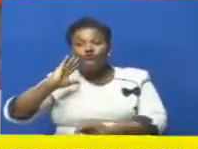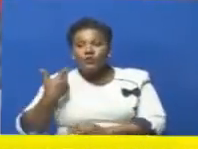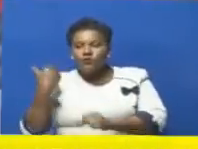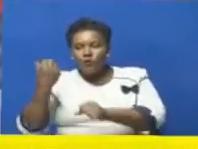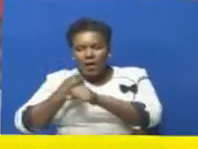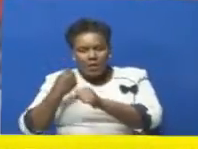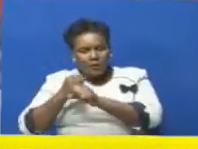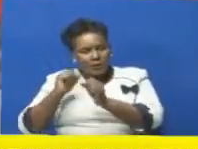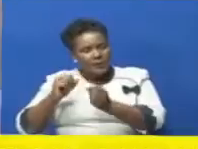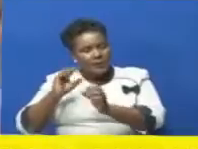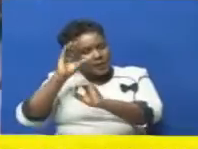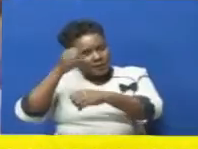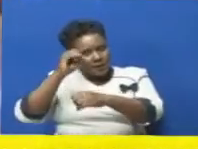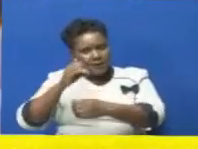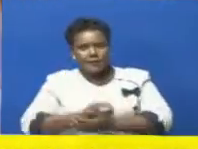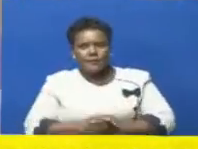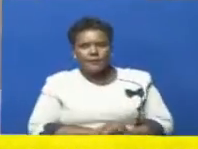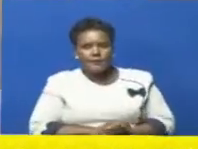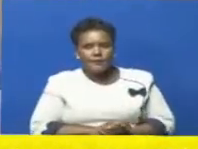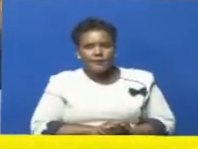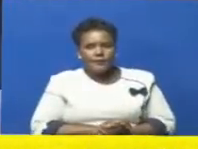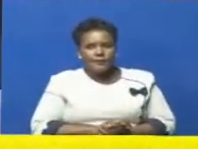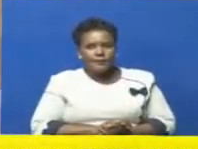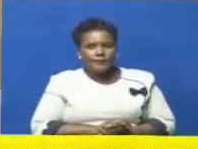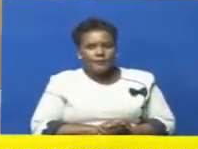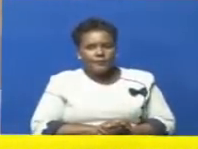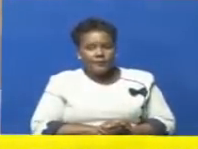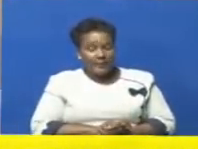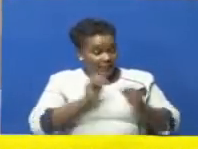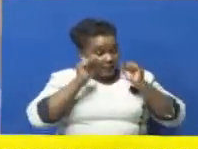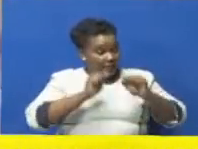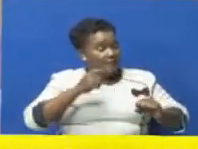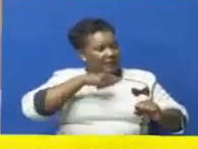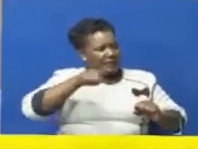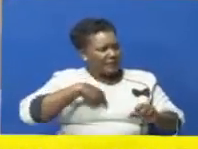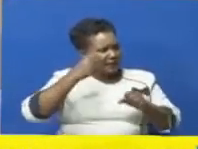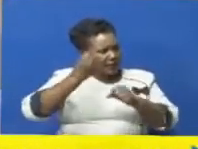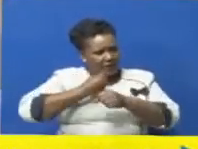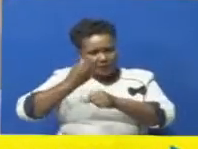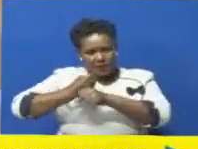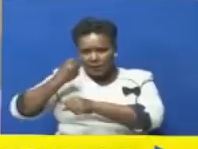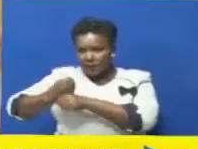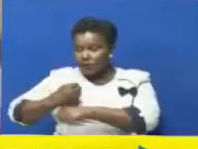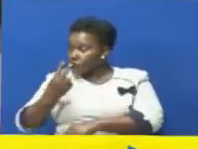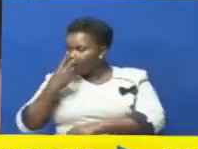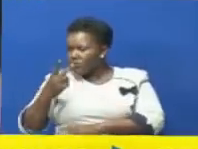zilizofanywa na wasichana wenzao. Lazima tufanye kazi ya ziada kuona ni namna gani tuta